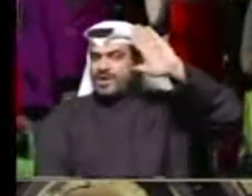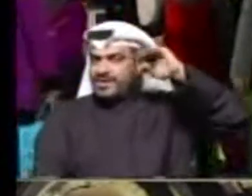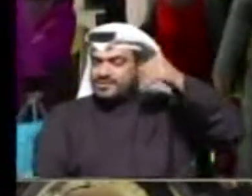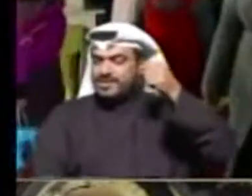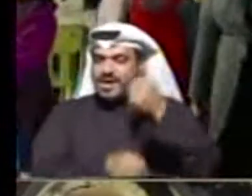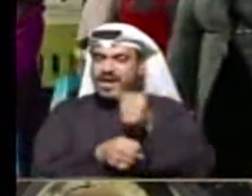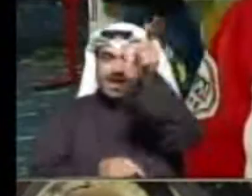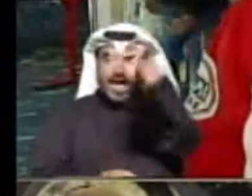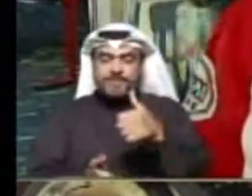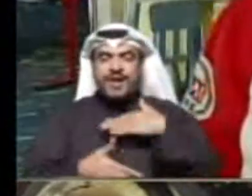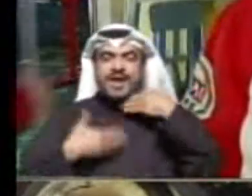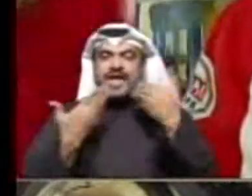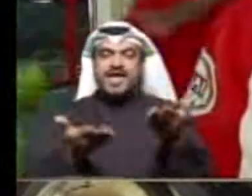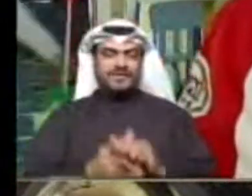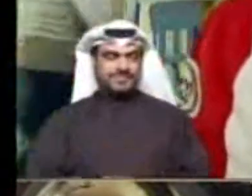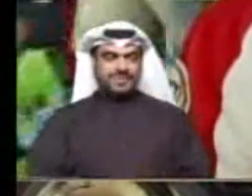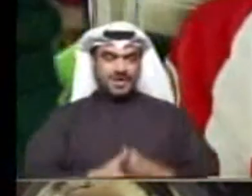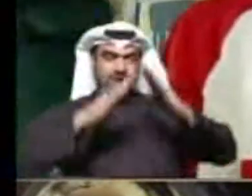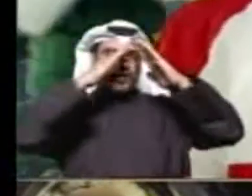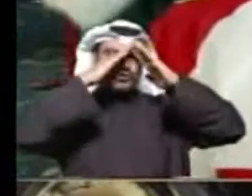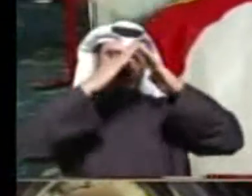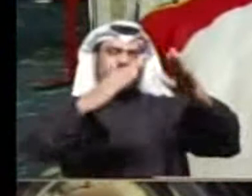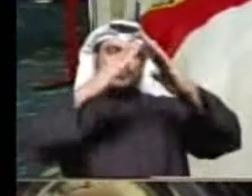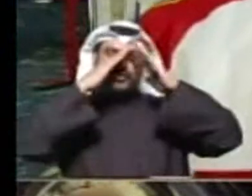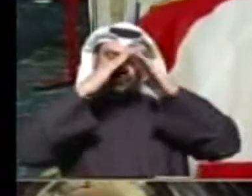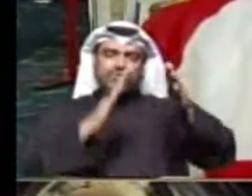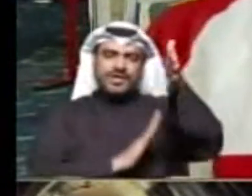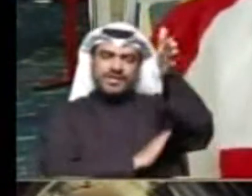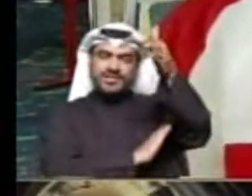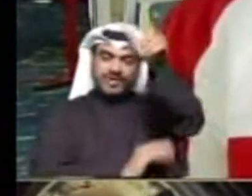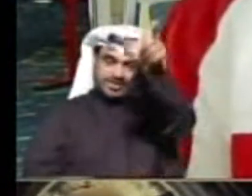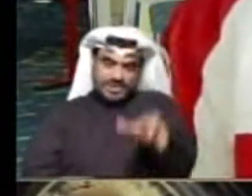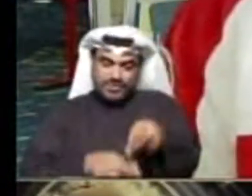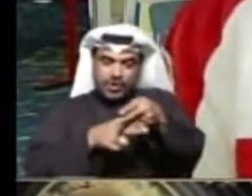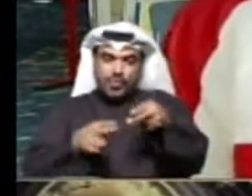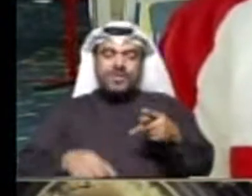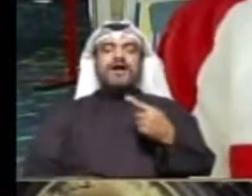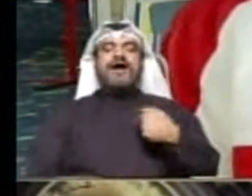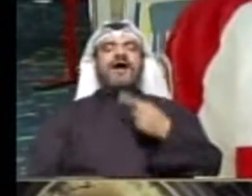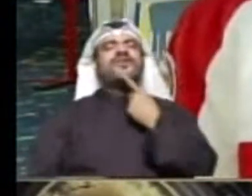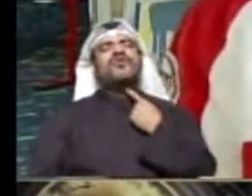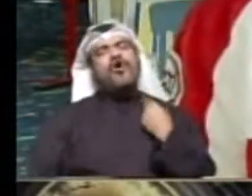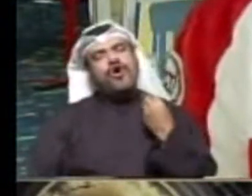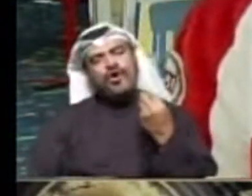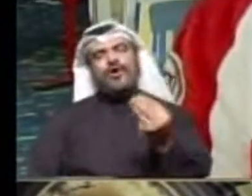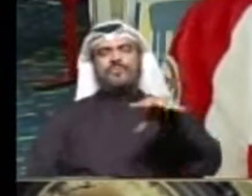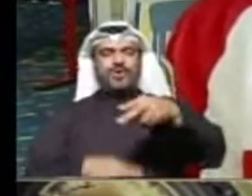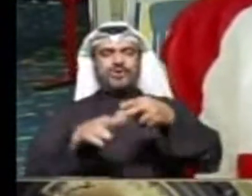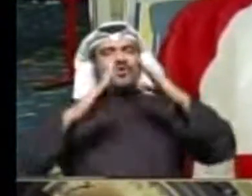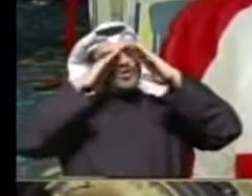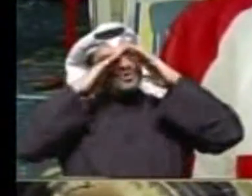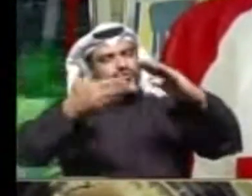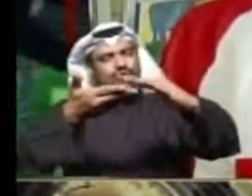للعمل الخيري. بدي أقدم شكري لسعادة السفير الكويتي، وأنا بحب دولة الكويت وشعبها، وشكرا على